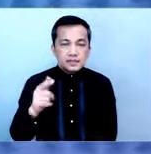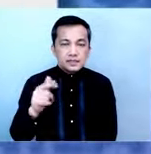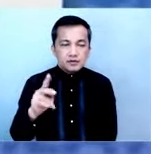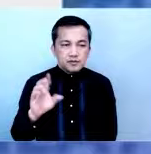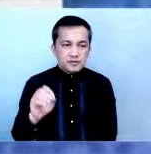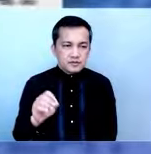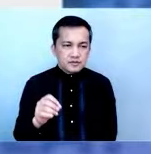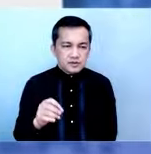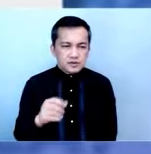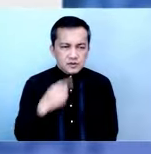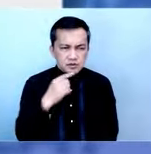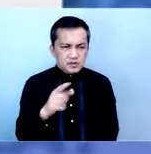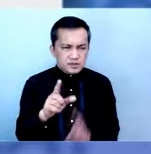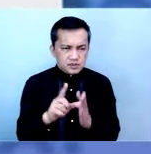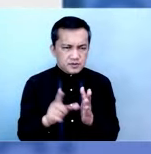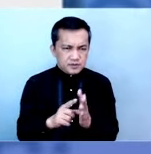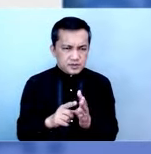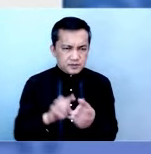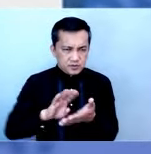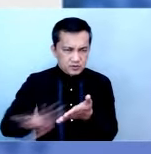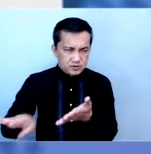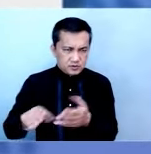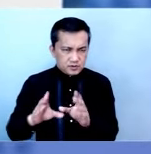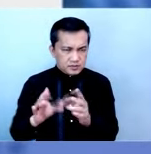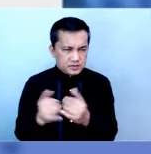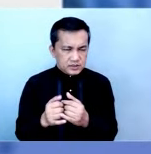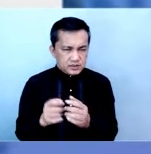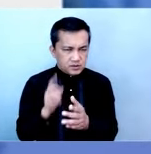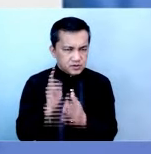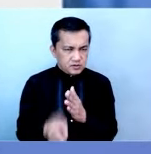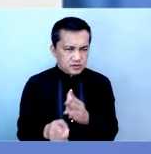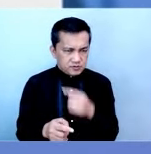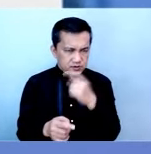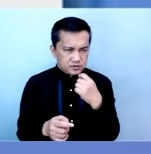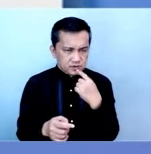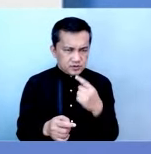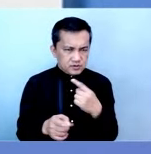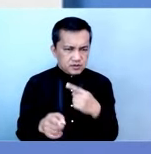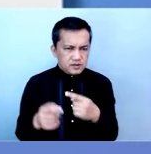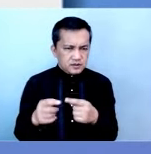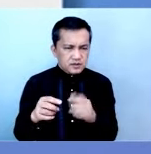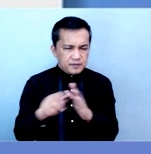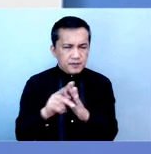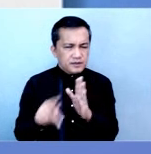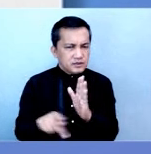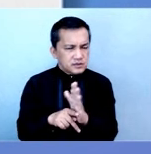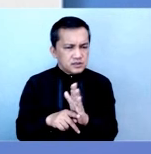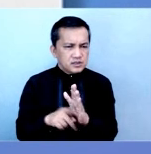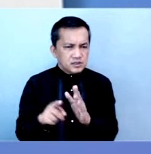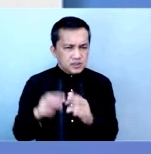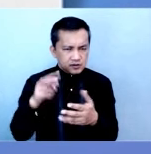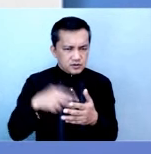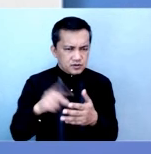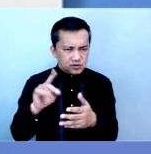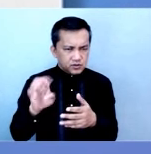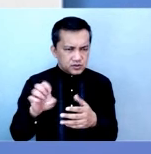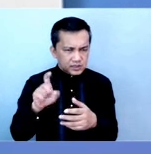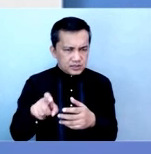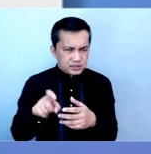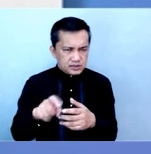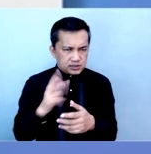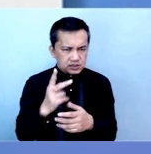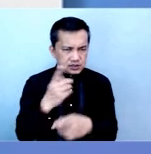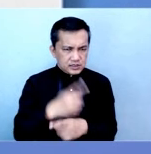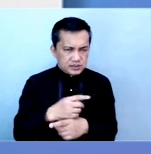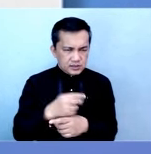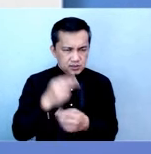legal po ba na i-terminate ako ng kumpanya agad-agad sa kadahilan ng zero tolerance policy? Nabasa ko po kasi sa DOLE na kailangan may 30 days